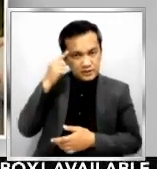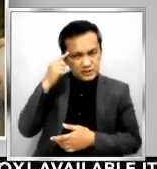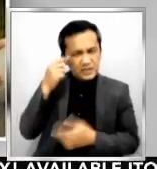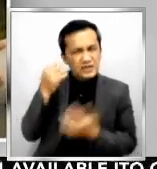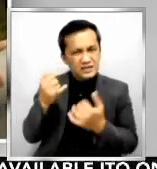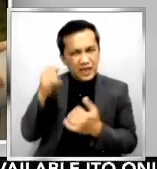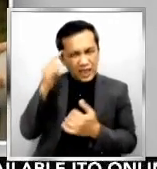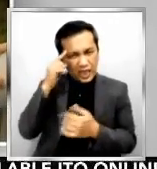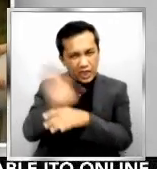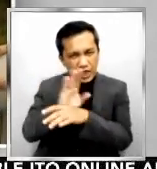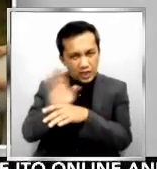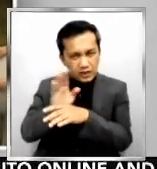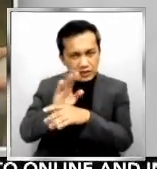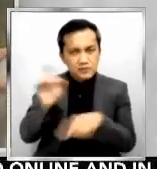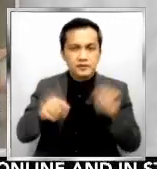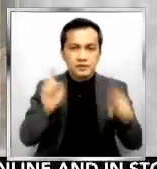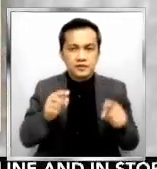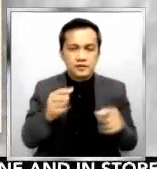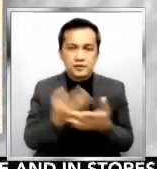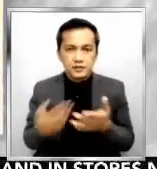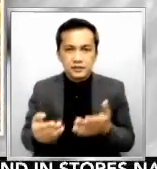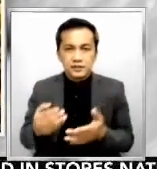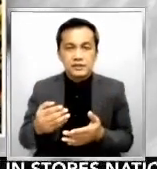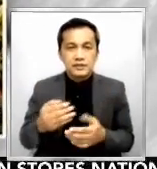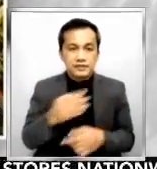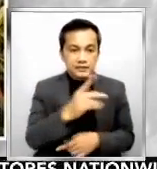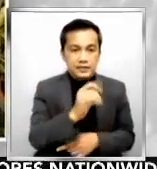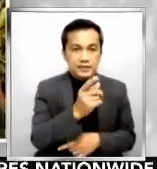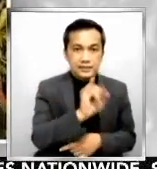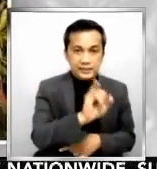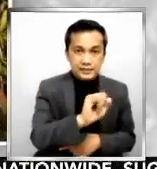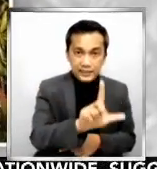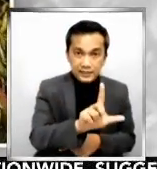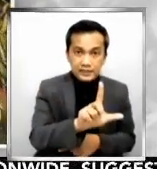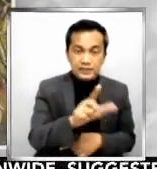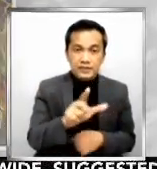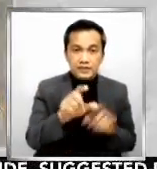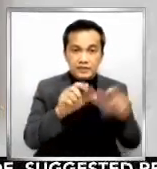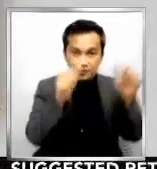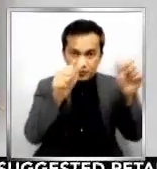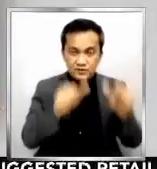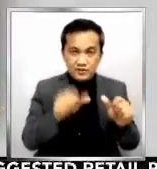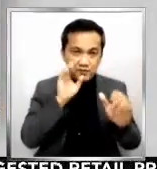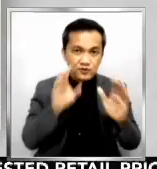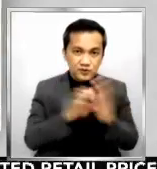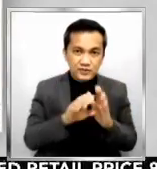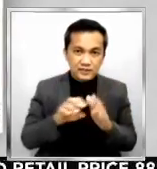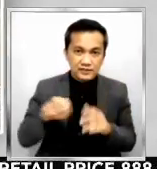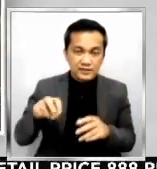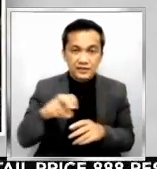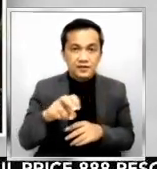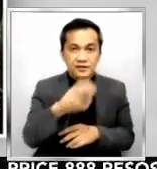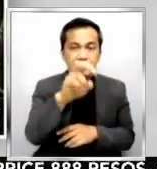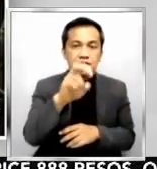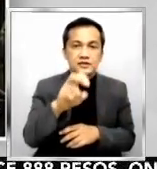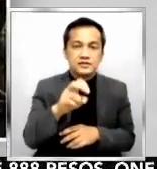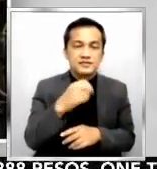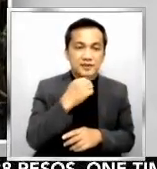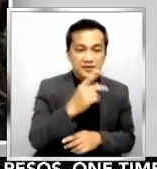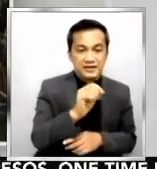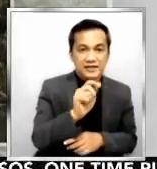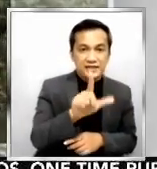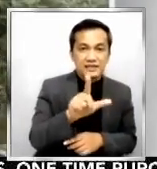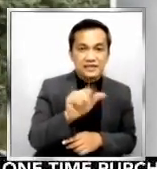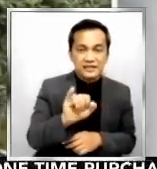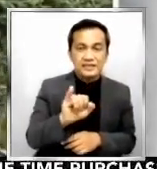iba't ibang bagay. Si Khalil, nag-post din ng photos ni Gabby sa kanilang hike. Sabi ni Khalil, kay Gabby, I always got your